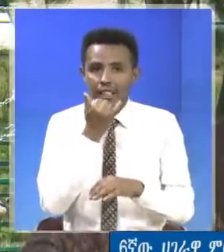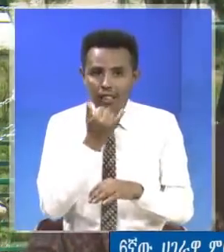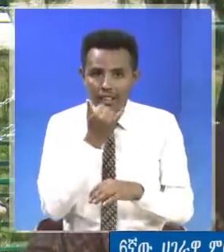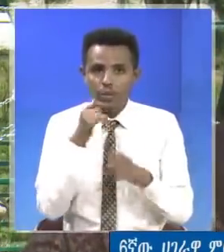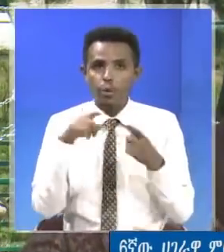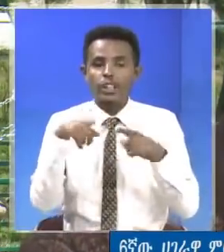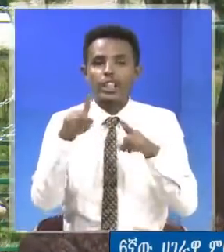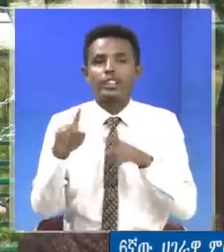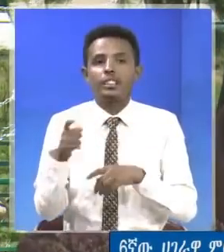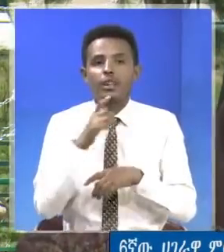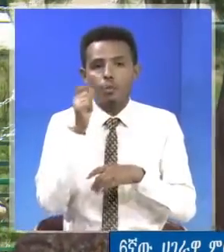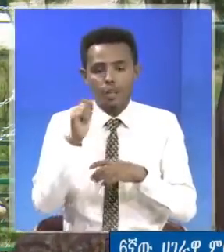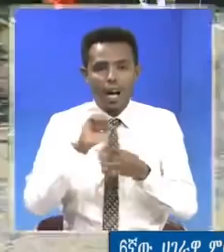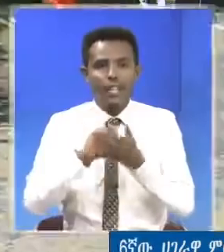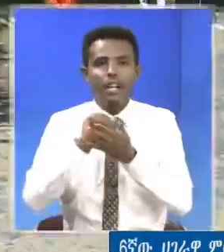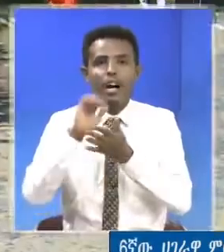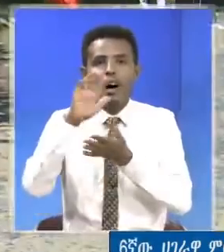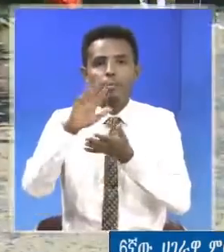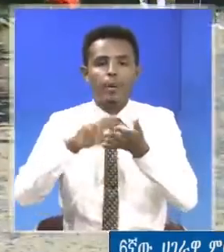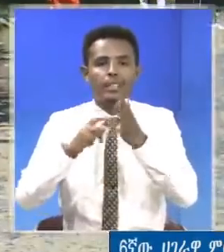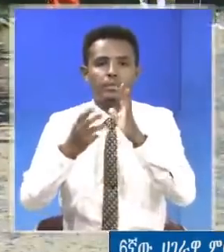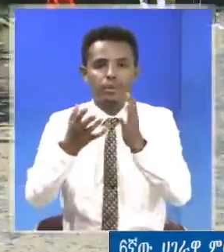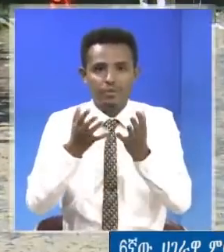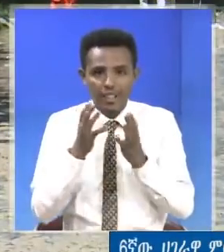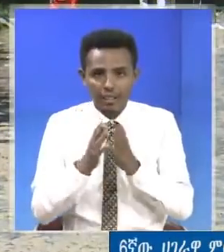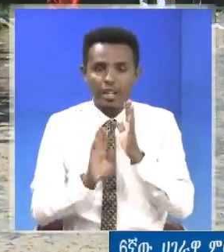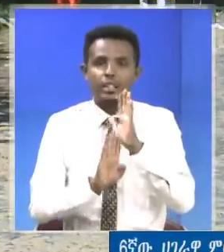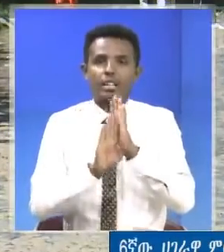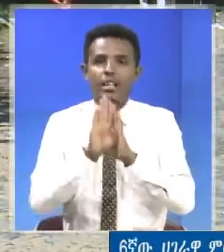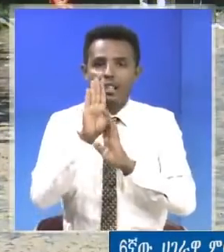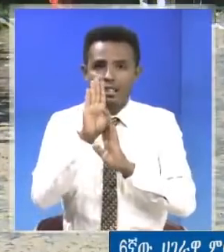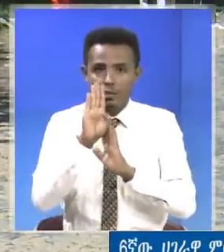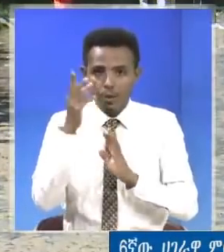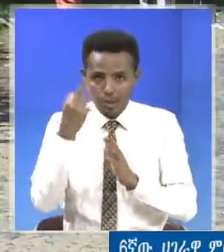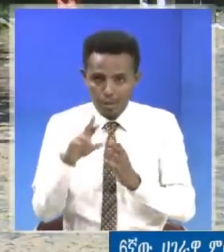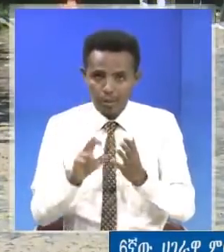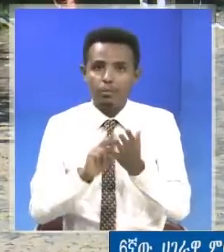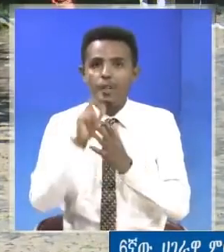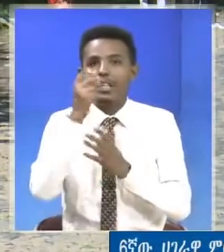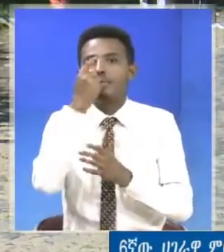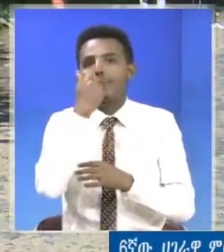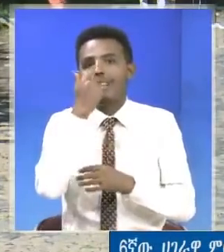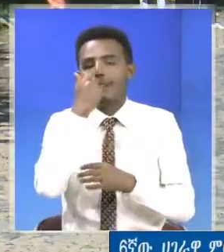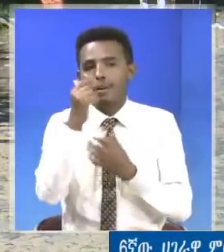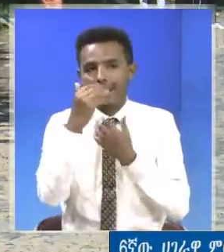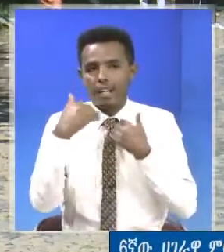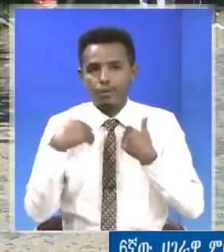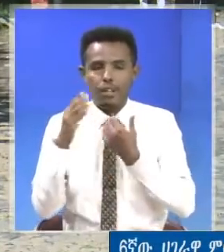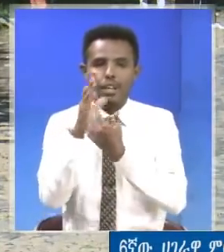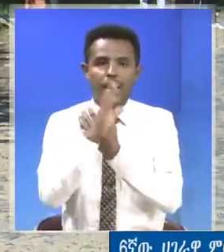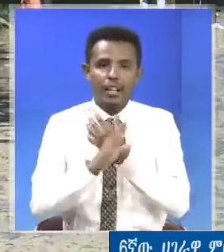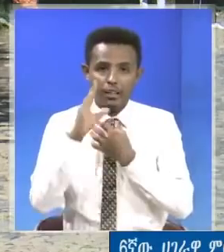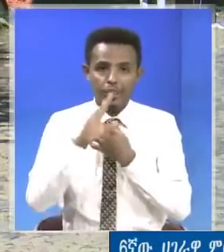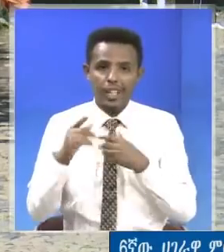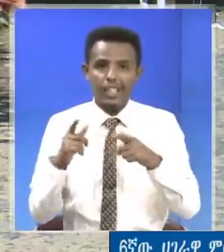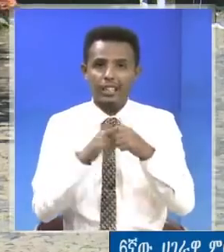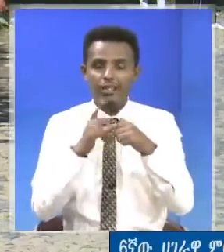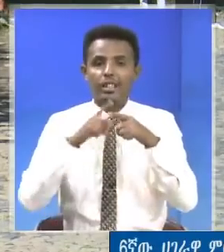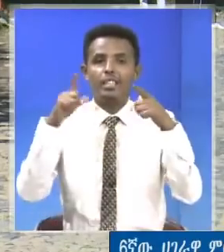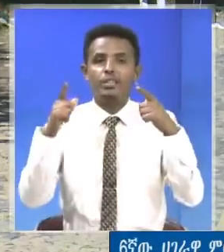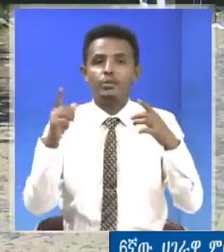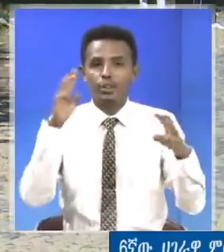እንዳንሆን አዳራ ለማለት ነው ፈልገው። ታዳጊ ወይም ደግሞ ገና ዲሞክራሲን በመለማመድ ላይ ባሉ ሀገራቶች አንደኛውና ትልቁ ችግር ከምርጫ